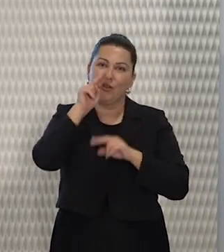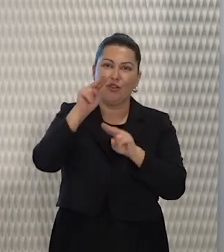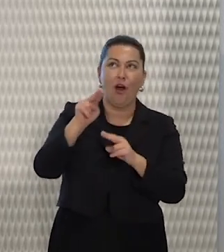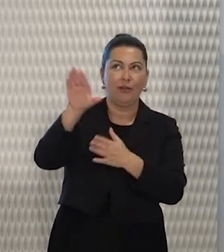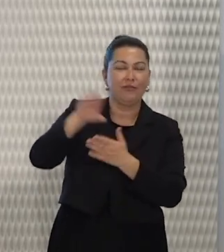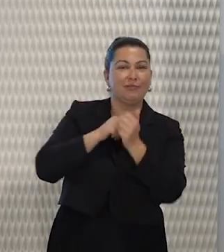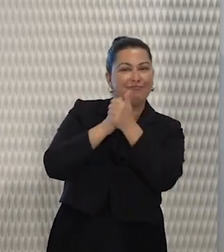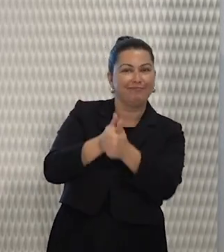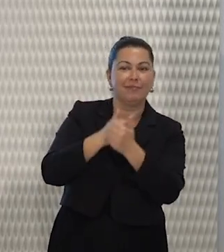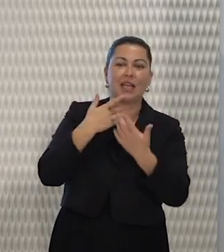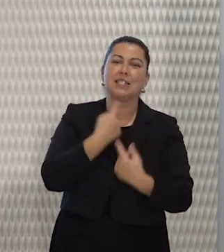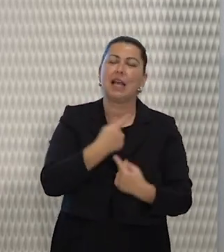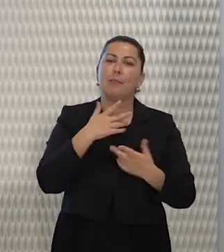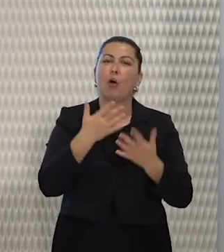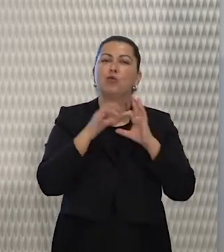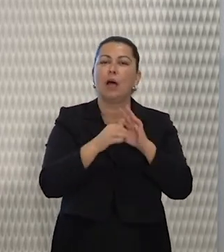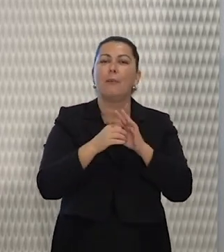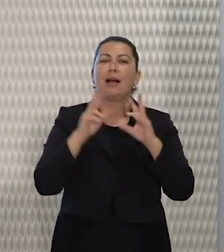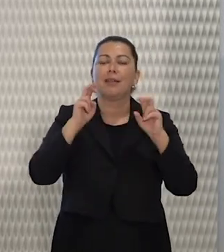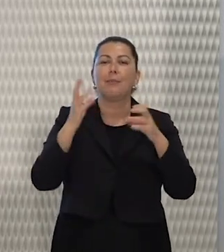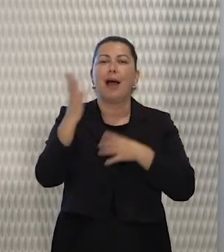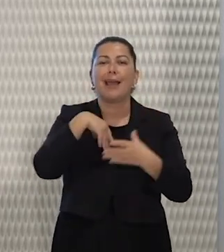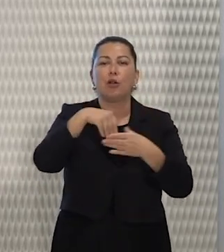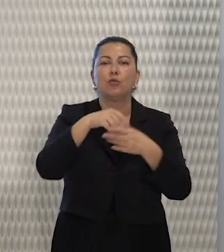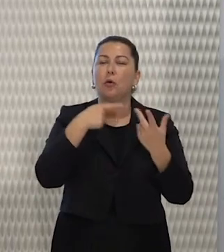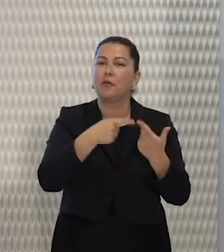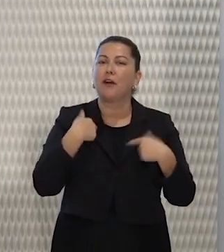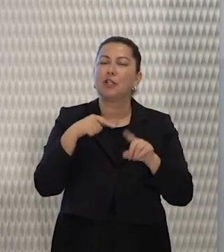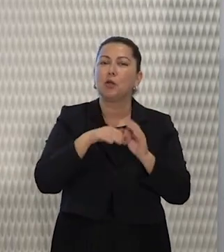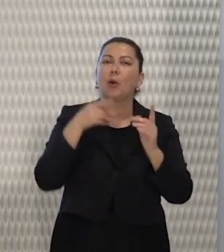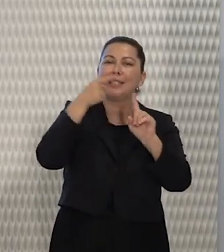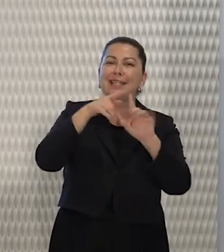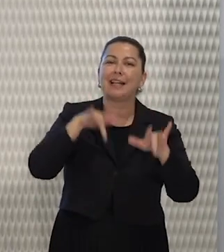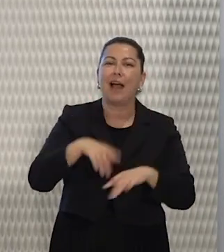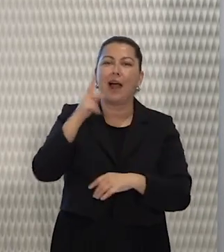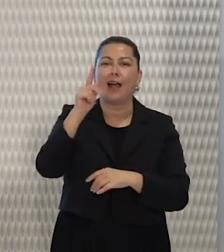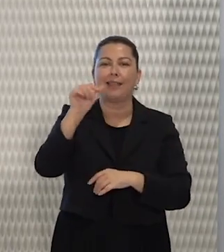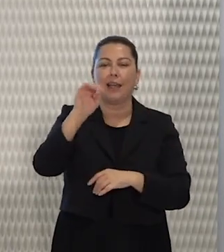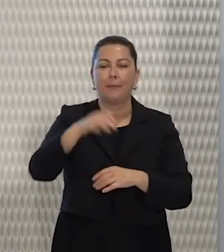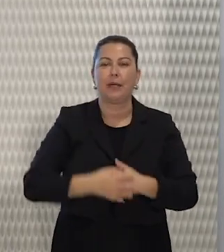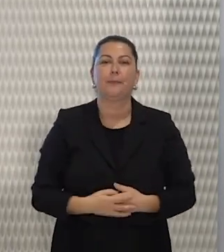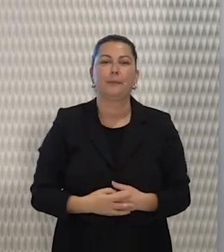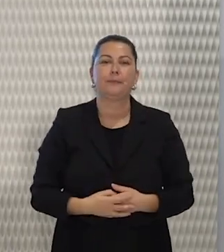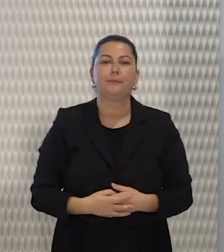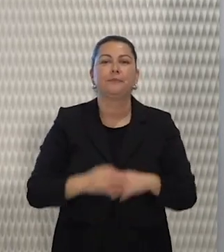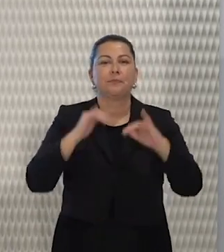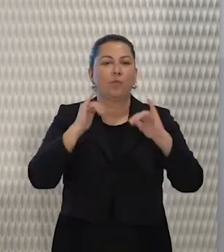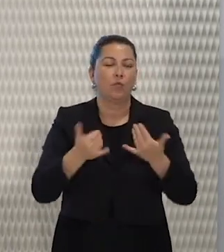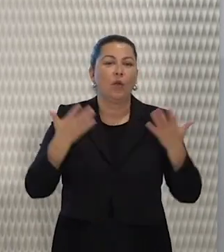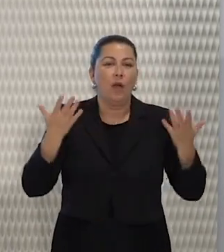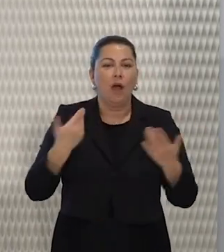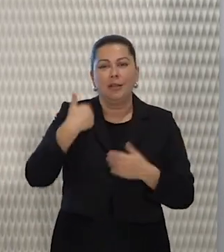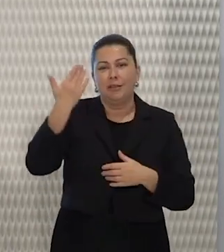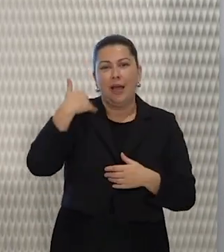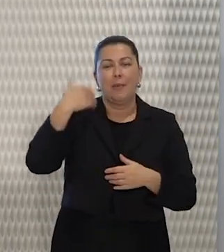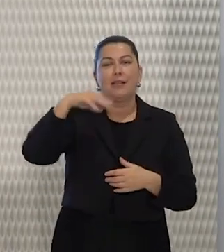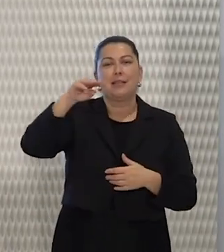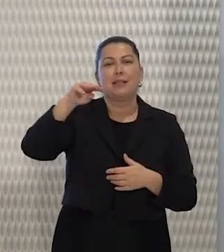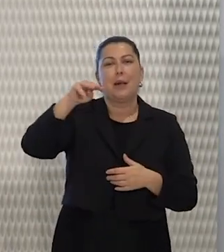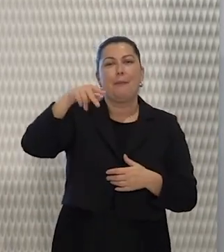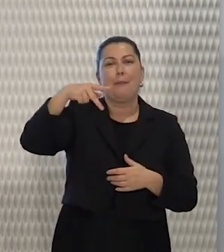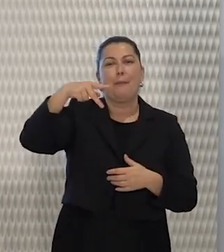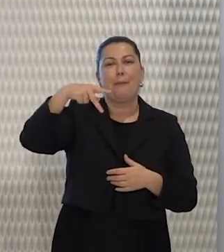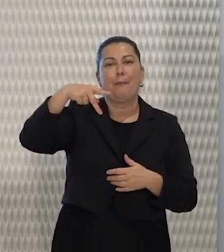noch vor zum Thema Inklusion bei KTM? Ne, was wir uns vornehmen, wie der Michael Bichl einmal bei uns war,